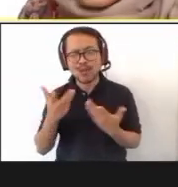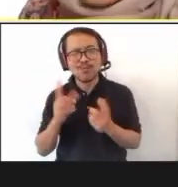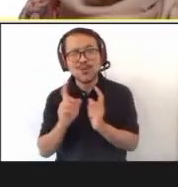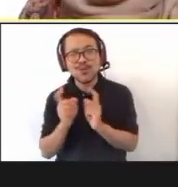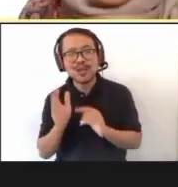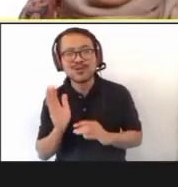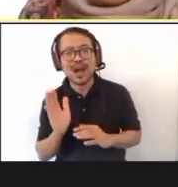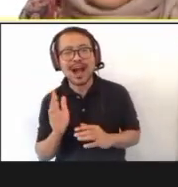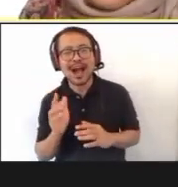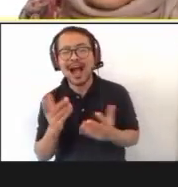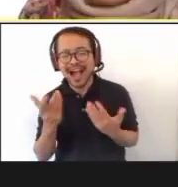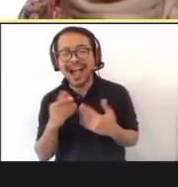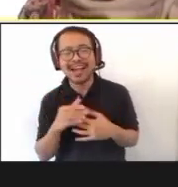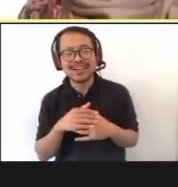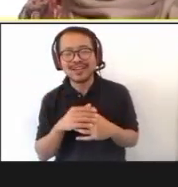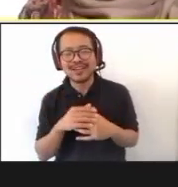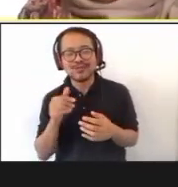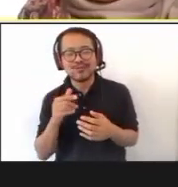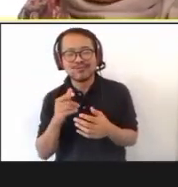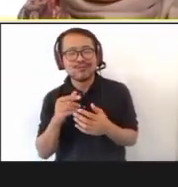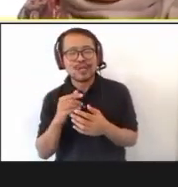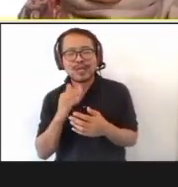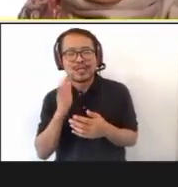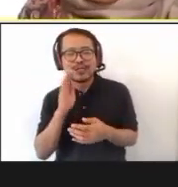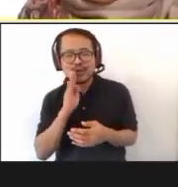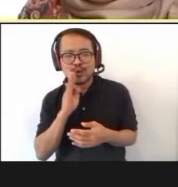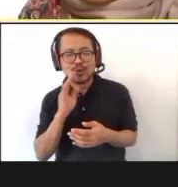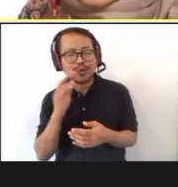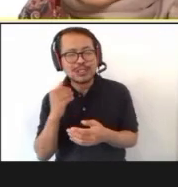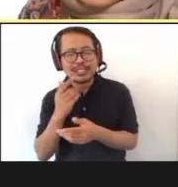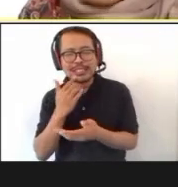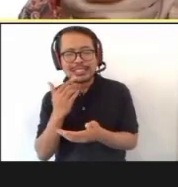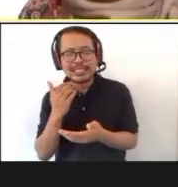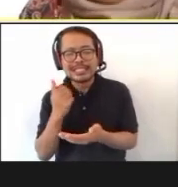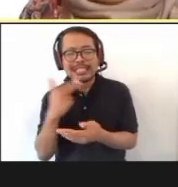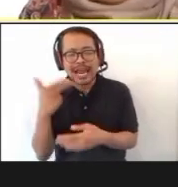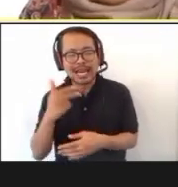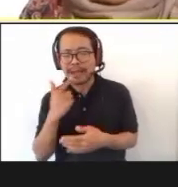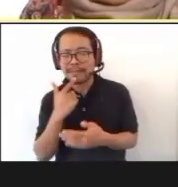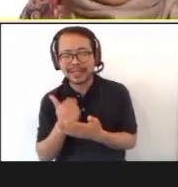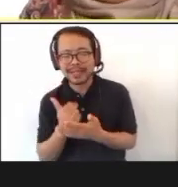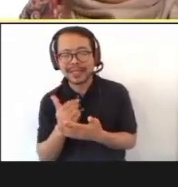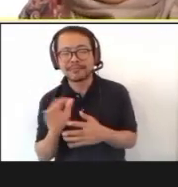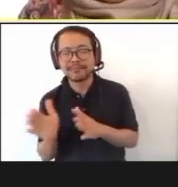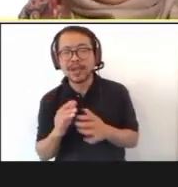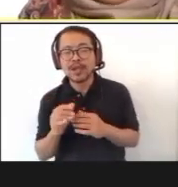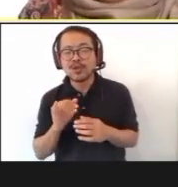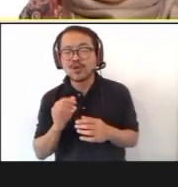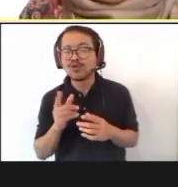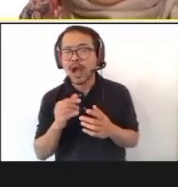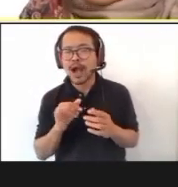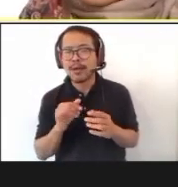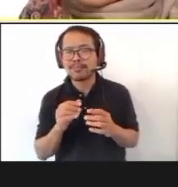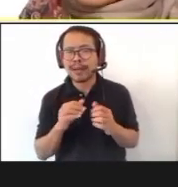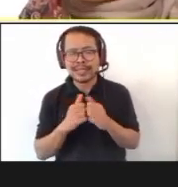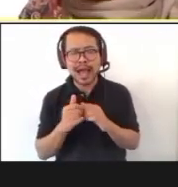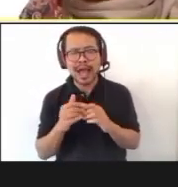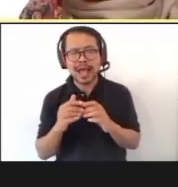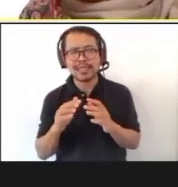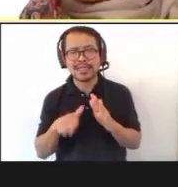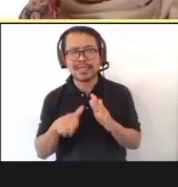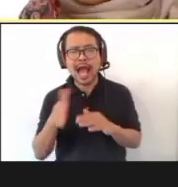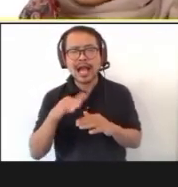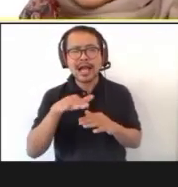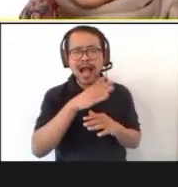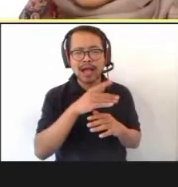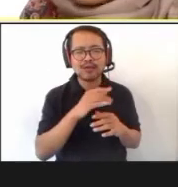gender yang sangat penting gitu. Lalu soal tangga dan lain-lain. Begitu. Nah, faktor-faktor ini tentu